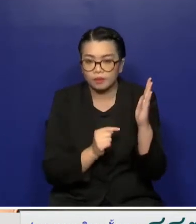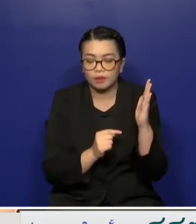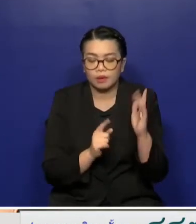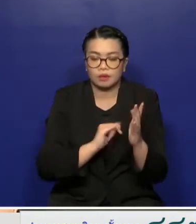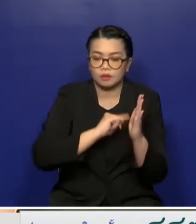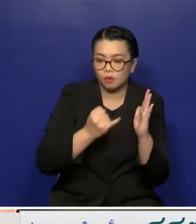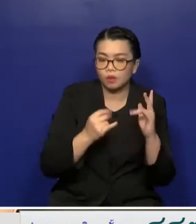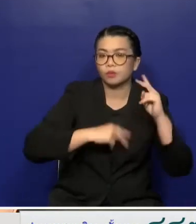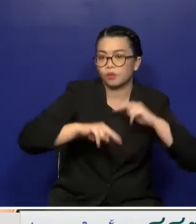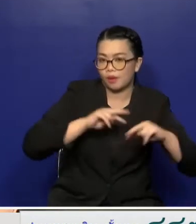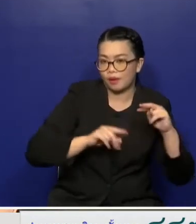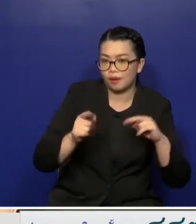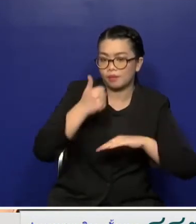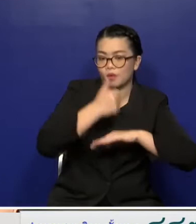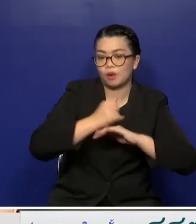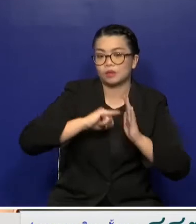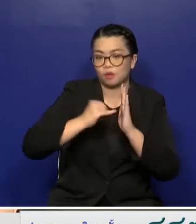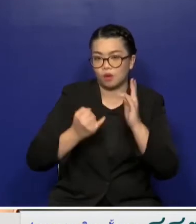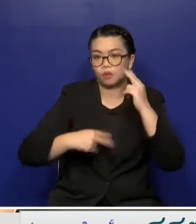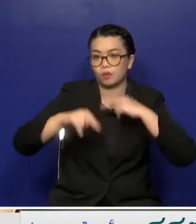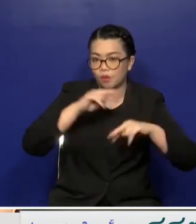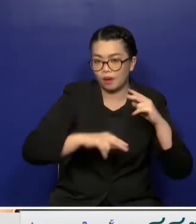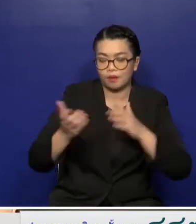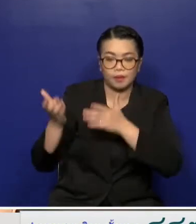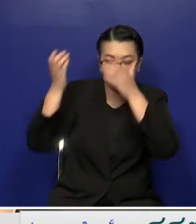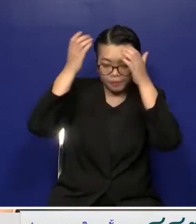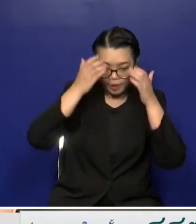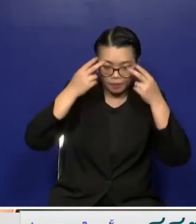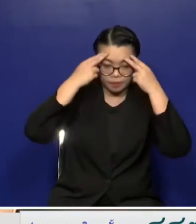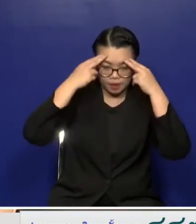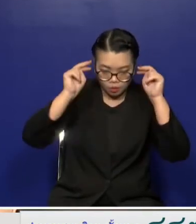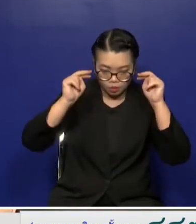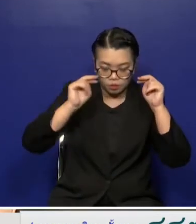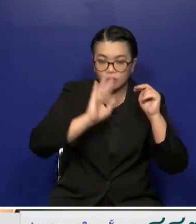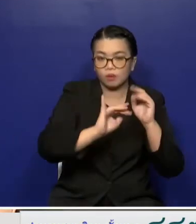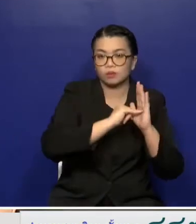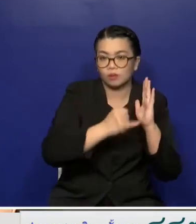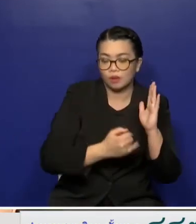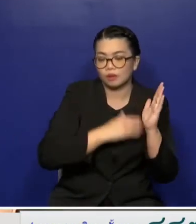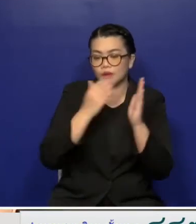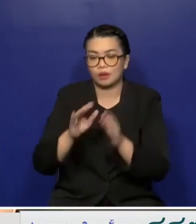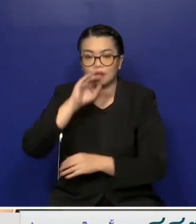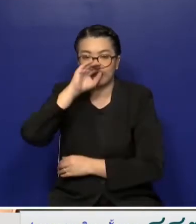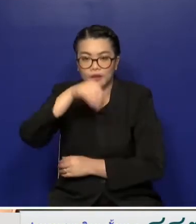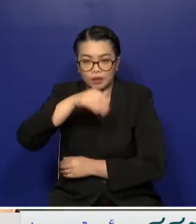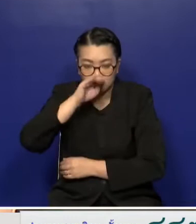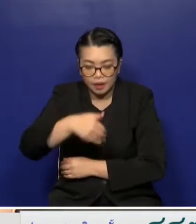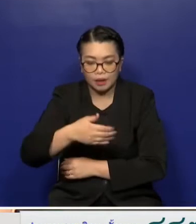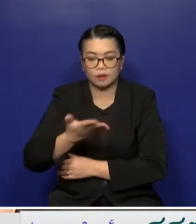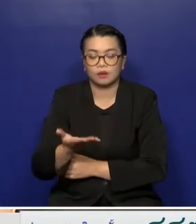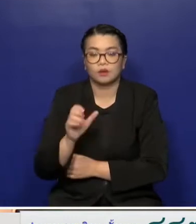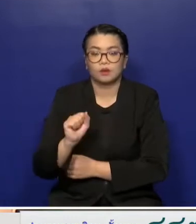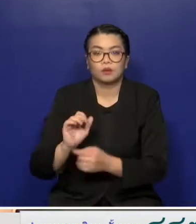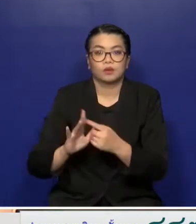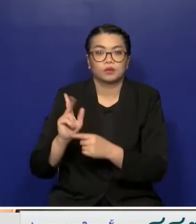วัดก็ให้ผู้ว่าราชการจังหวัดมาสวมหมวกเป็นนายกรัฐมนตรีในระดับเทศบาลหรือในระดับสุขาภิบาล